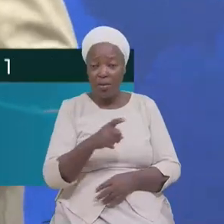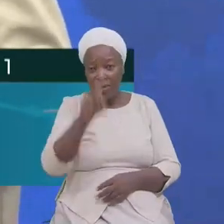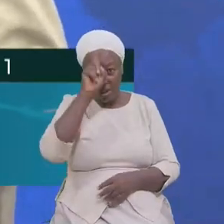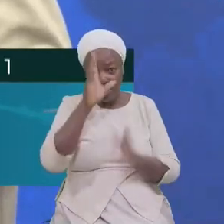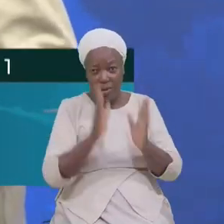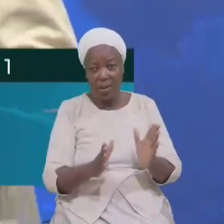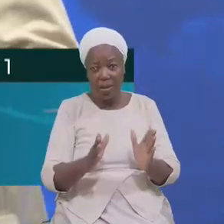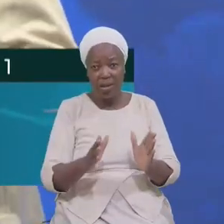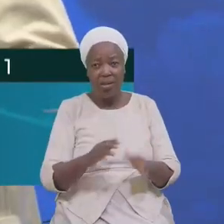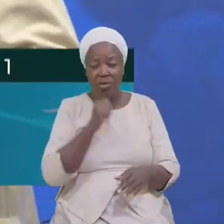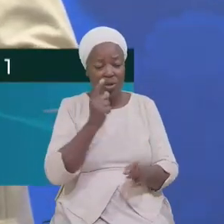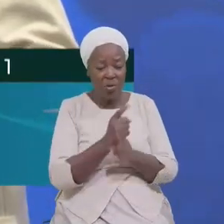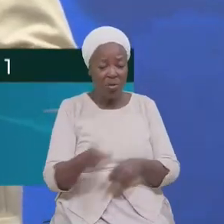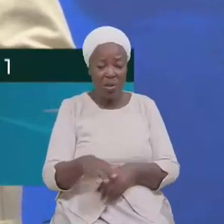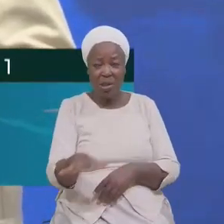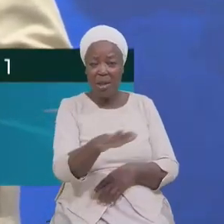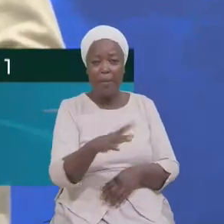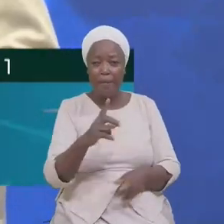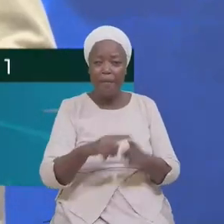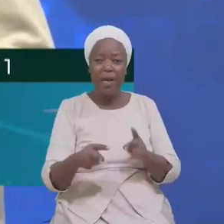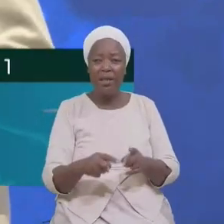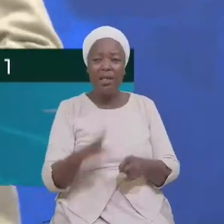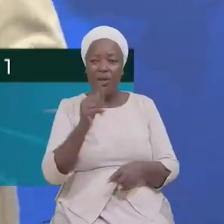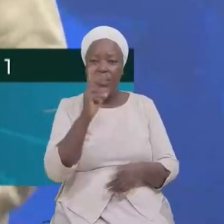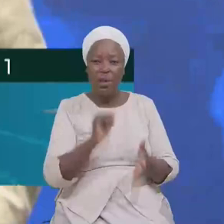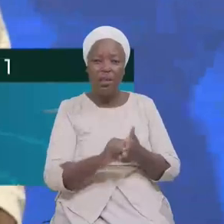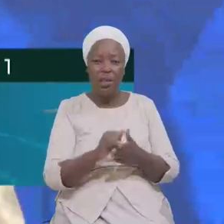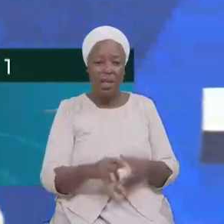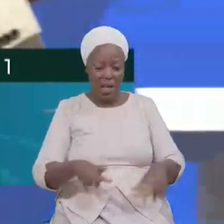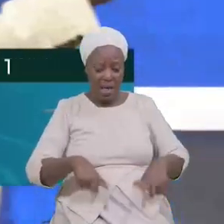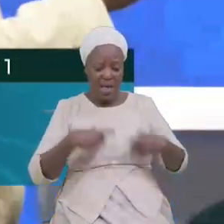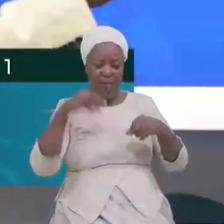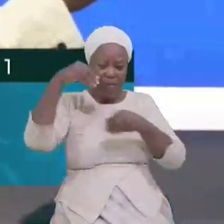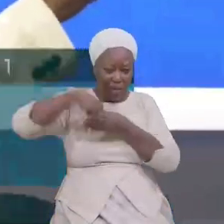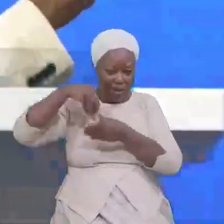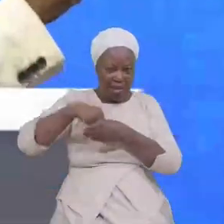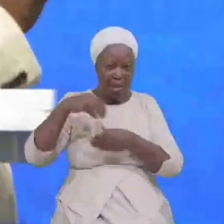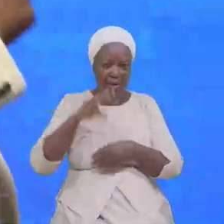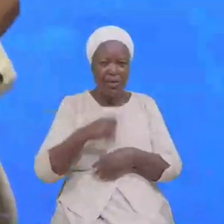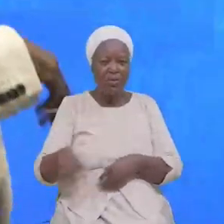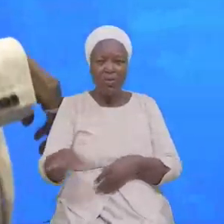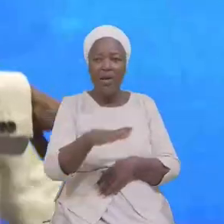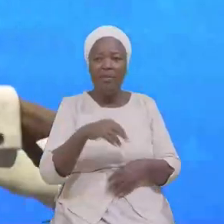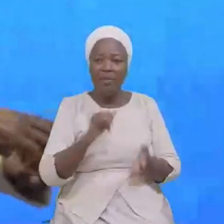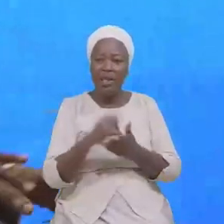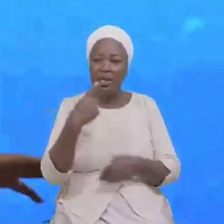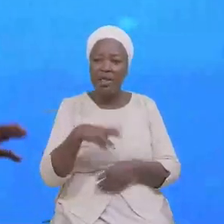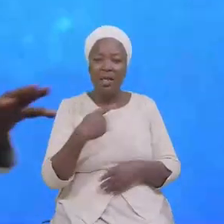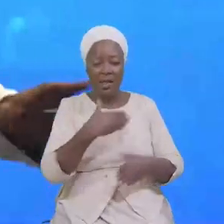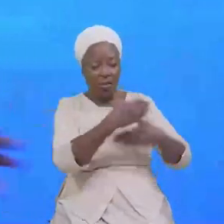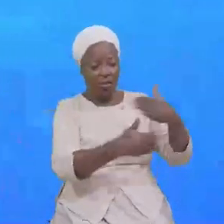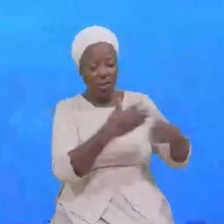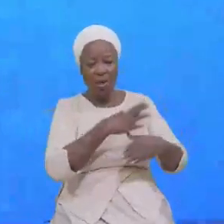Et ces Égyptiens, ce n'était pas eux seulement, c'est celui qui vivait en eux, qui disait,